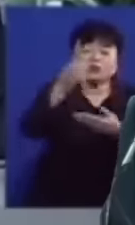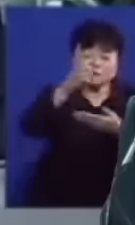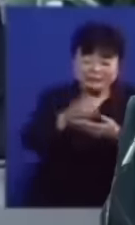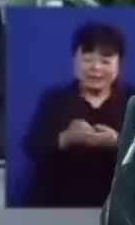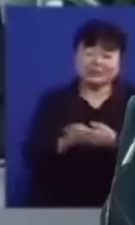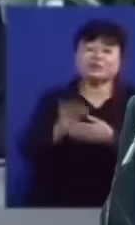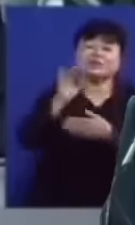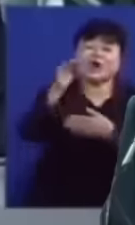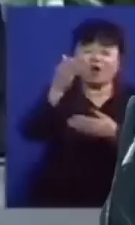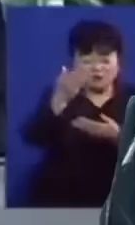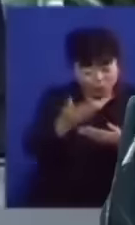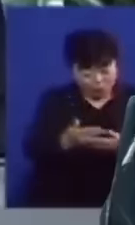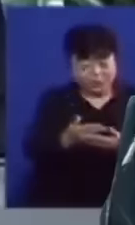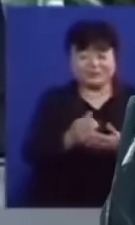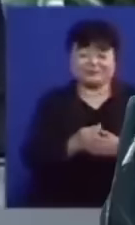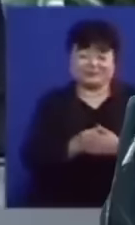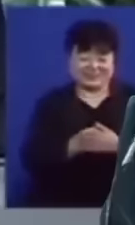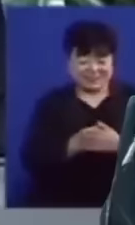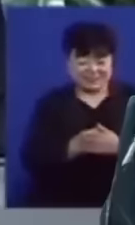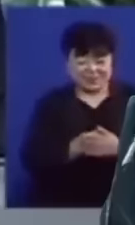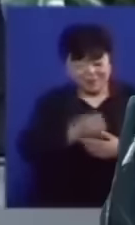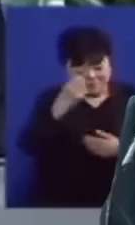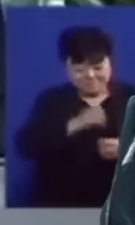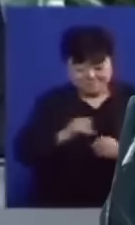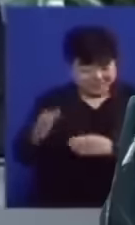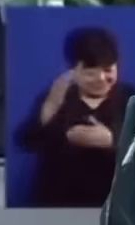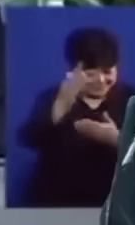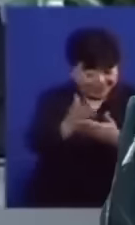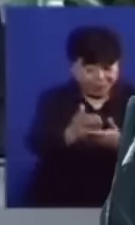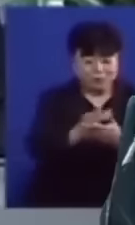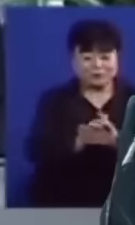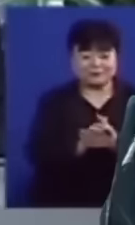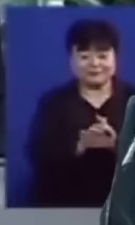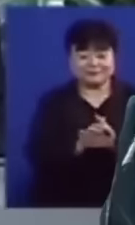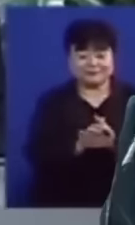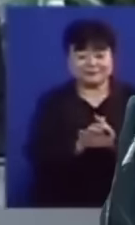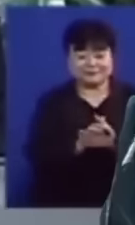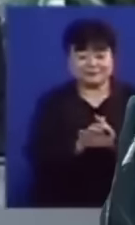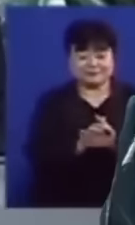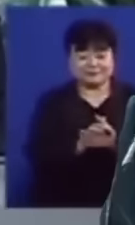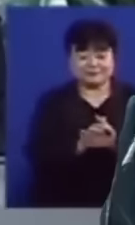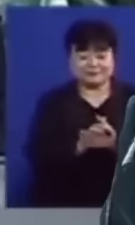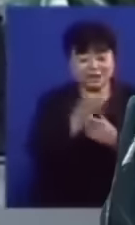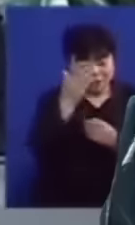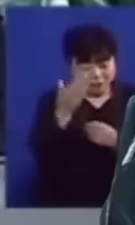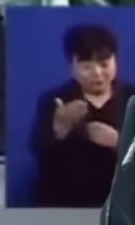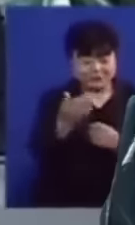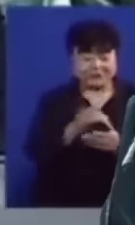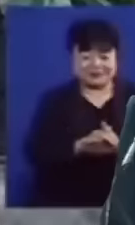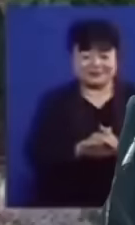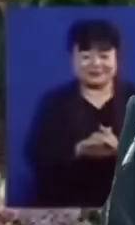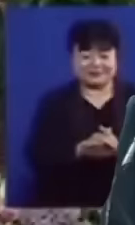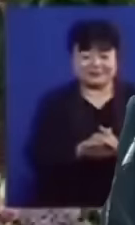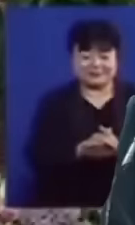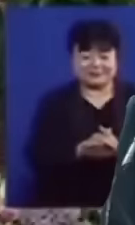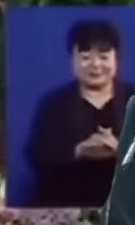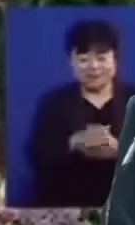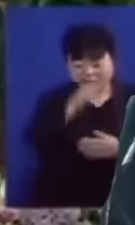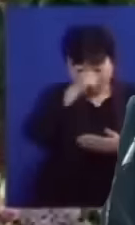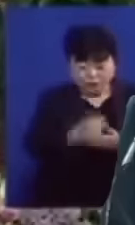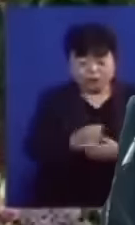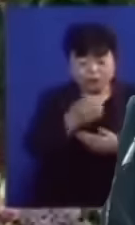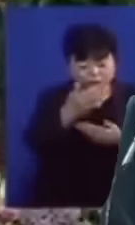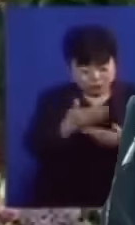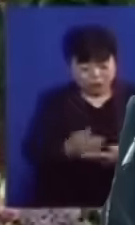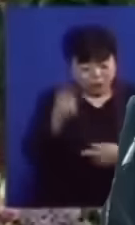오는구나. 그러므로 꿈을 부려서는 안 되는 것입니다. 여러분을 형통하게